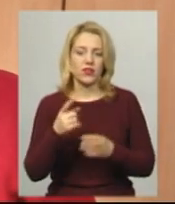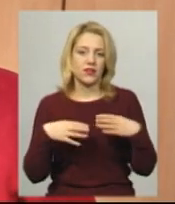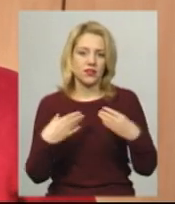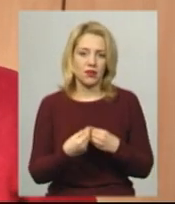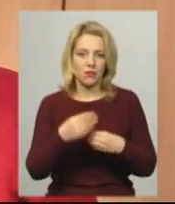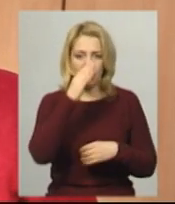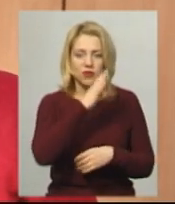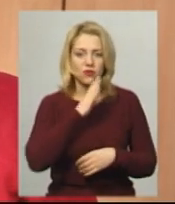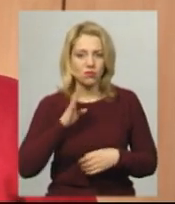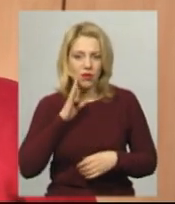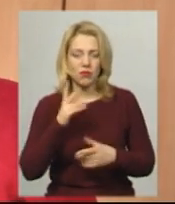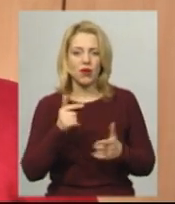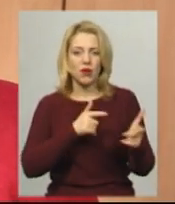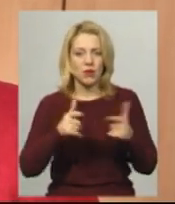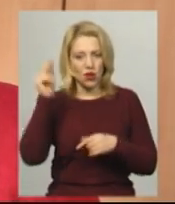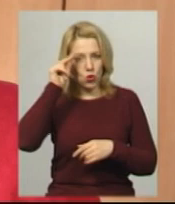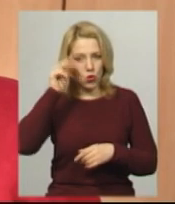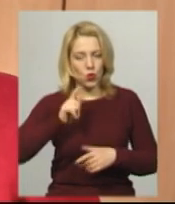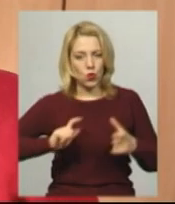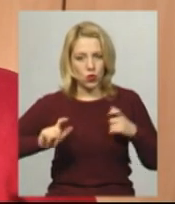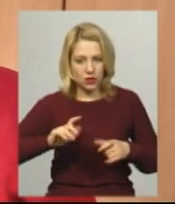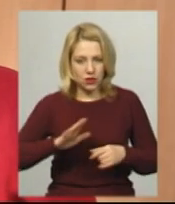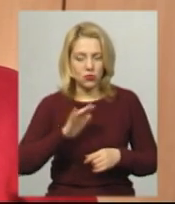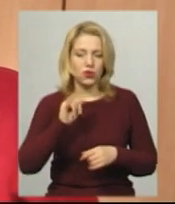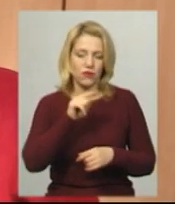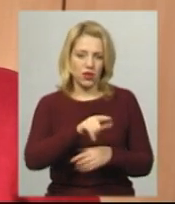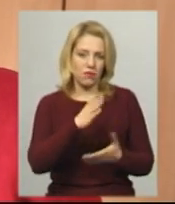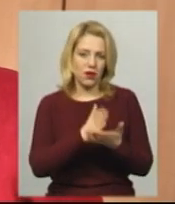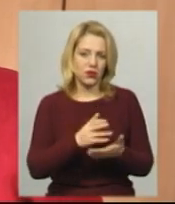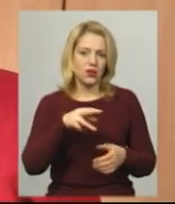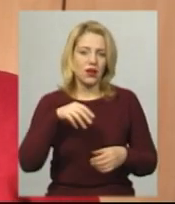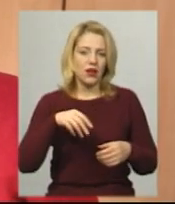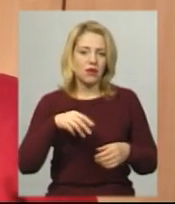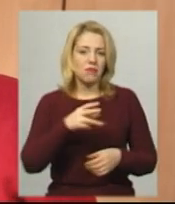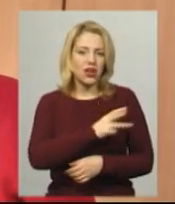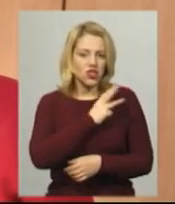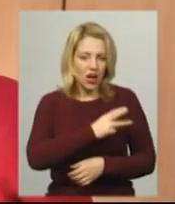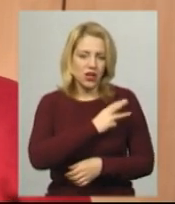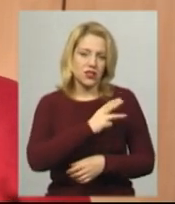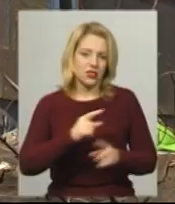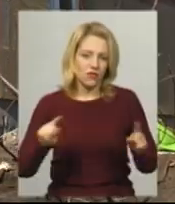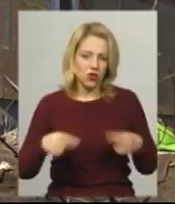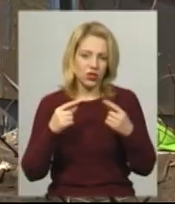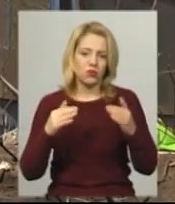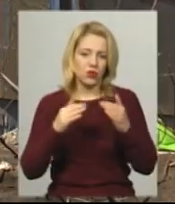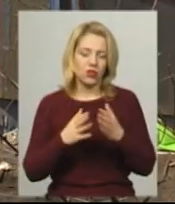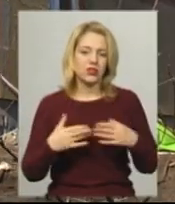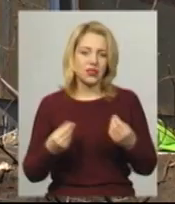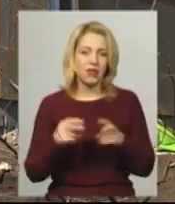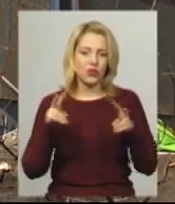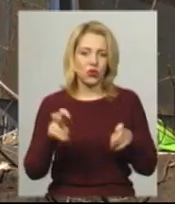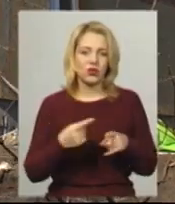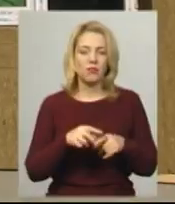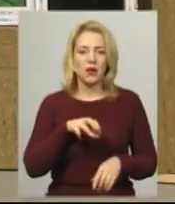підготовки прийомних батьків і батьків-вихователів, вони також мають бажання створити будинок сімейного типу. Ніна Магур